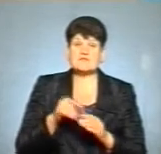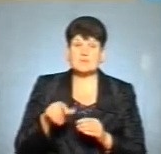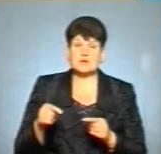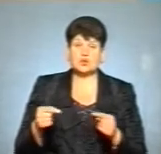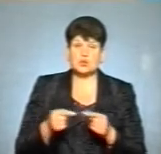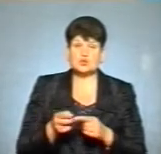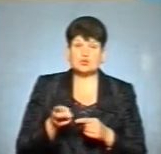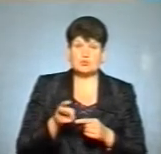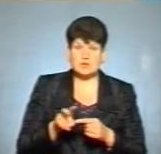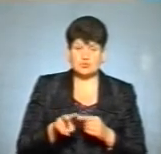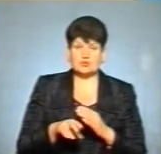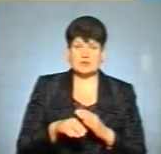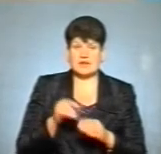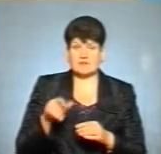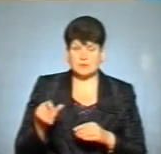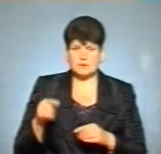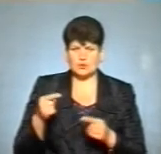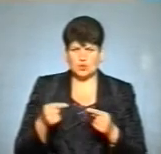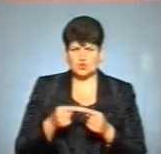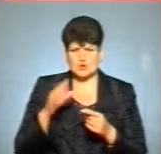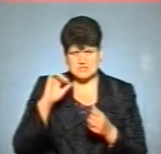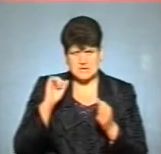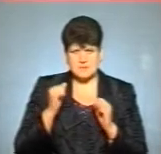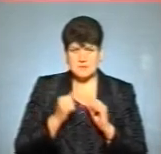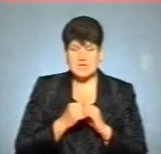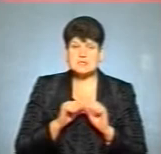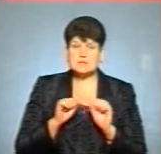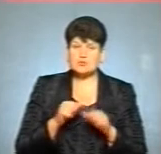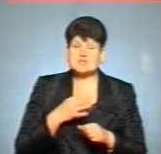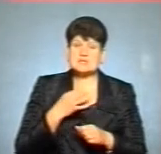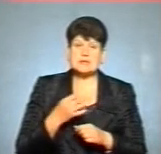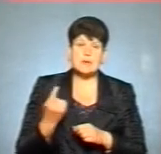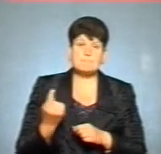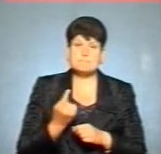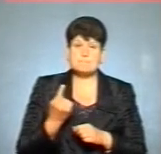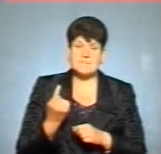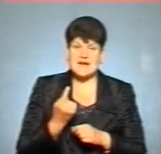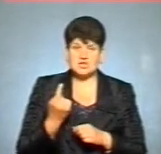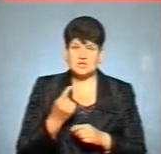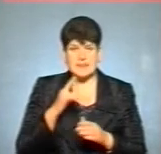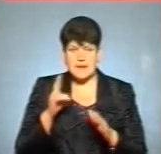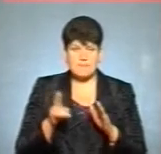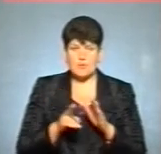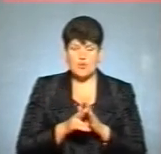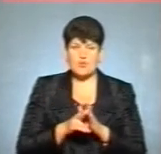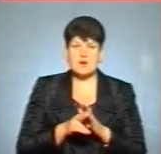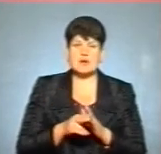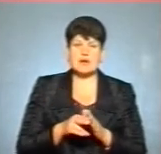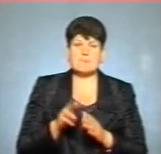вибори, і це їм запам'ятається. Ну і, зокрема, можна сказати про такі перші прояви непокори міських голів, зокрема, мер